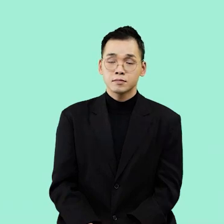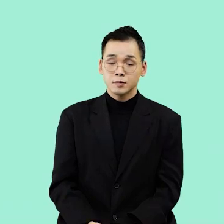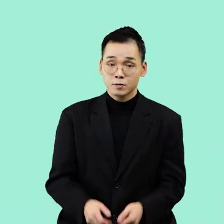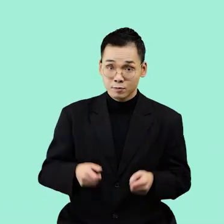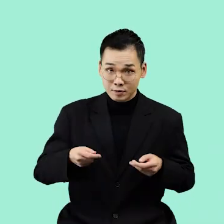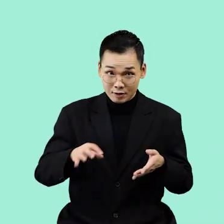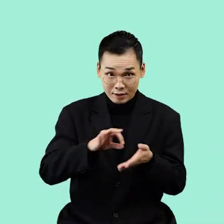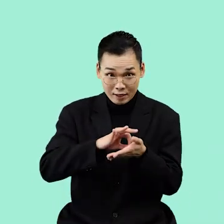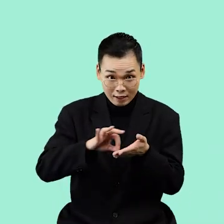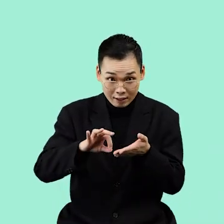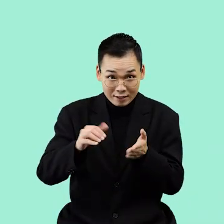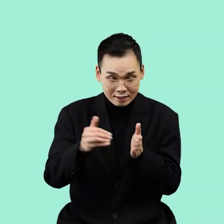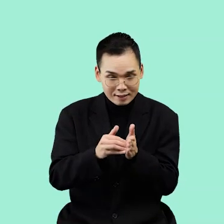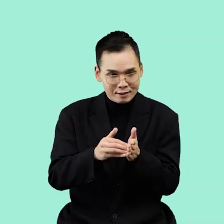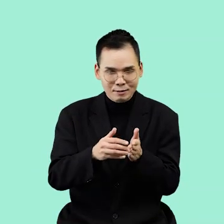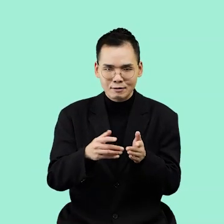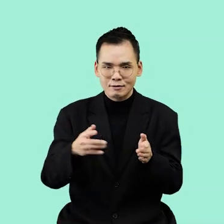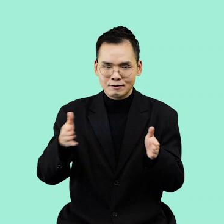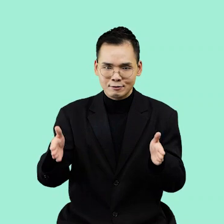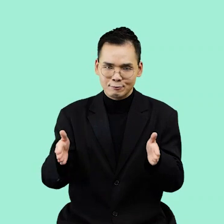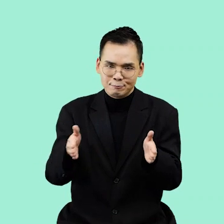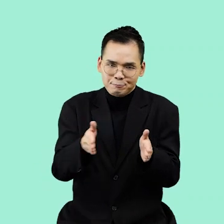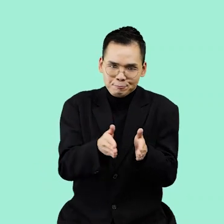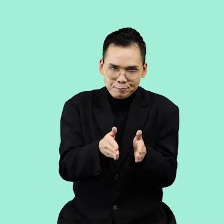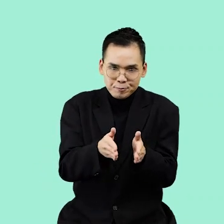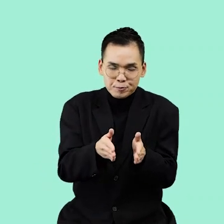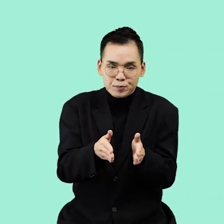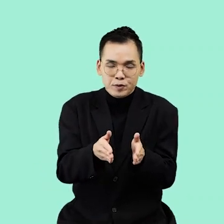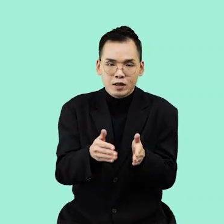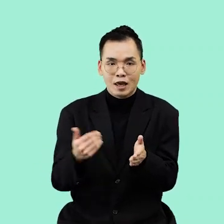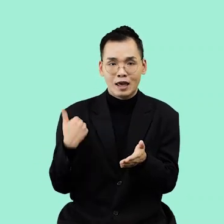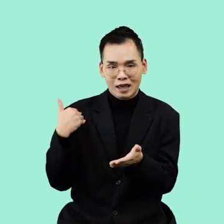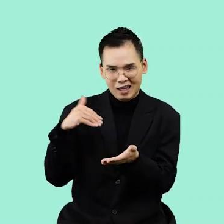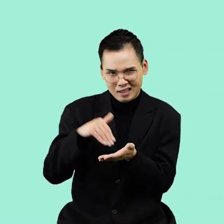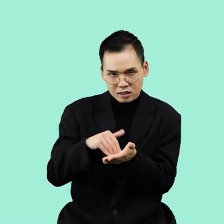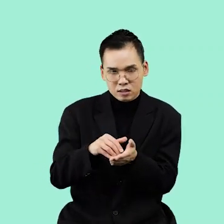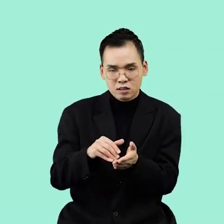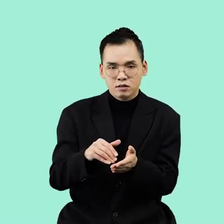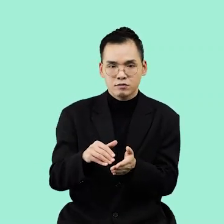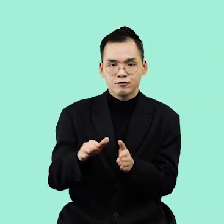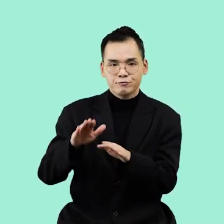사용한 휠체어를 접은 후 휠체어가 원래 있던 자리에 정리합니다.